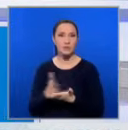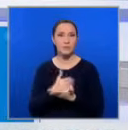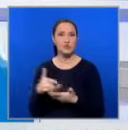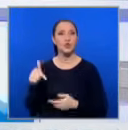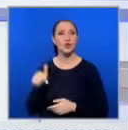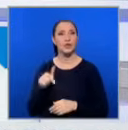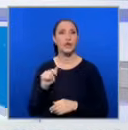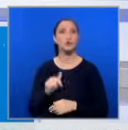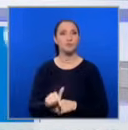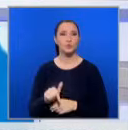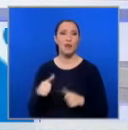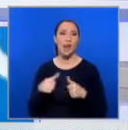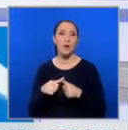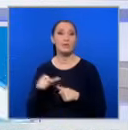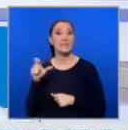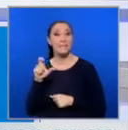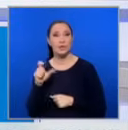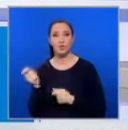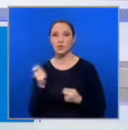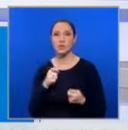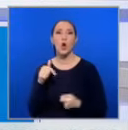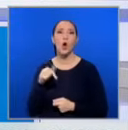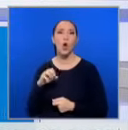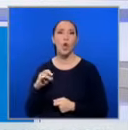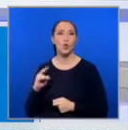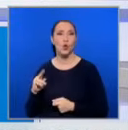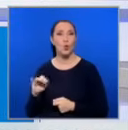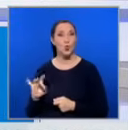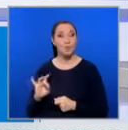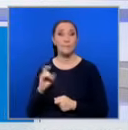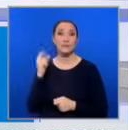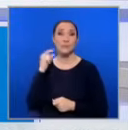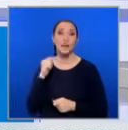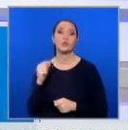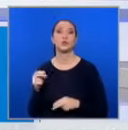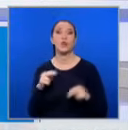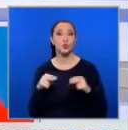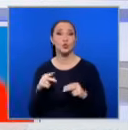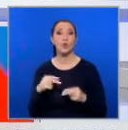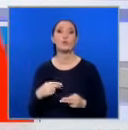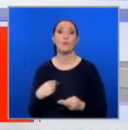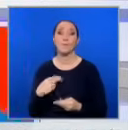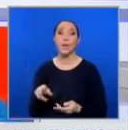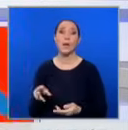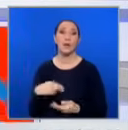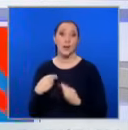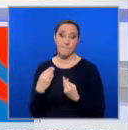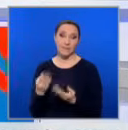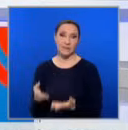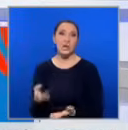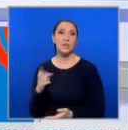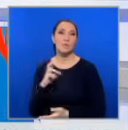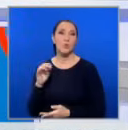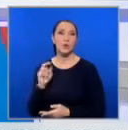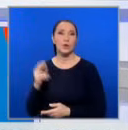Господинов и Лайла Слимани, която е носител на Гонкур и беше председател на журито, което присъди Букър на българския писател.